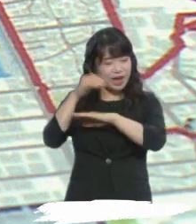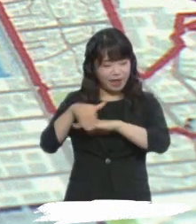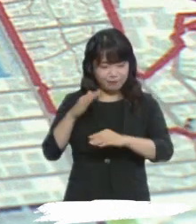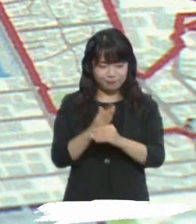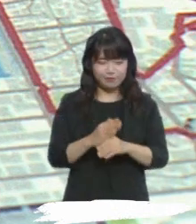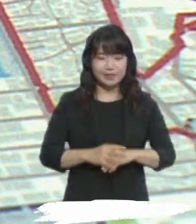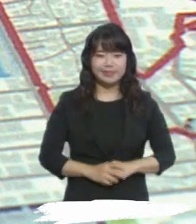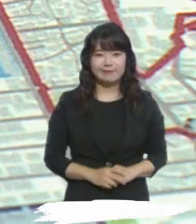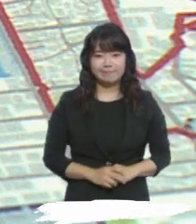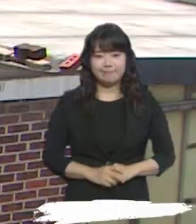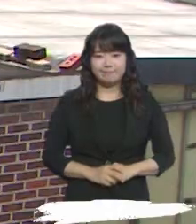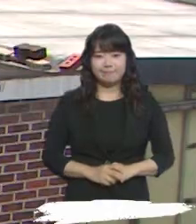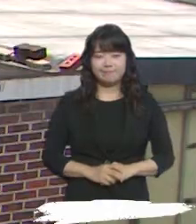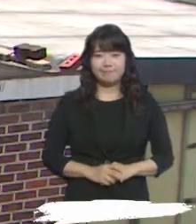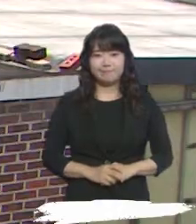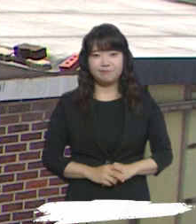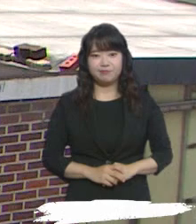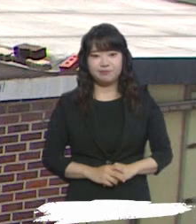기자입니다.